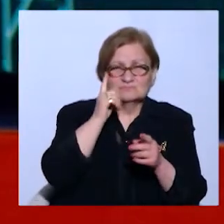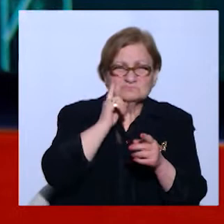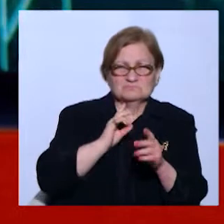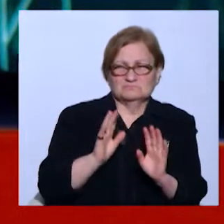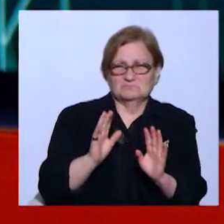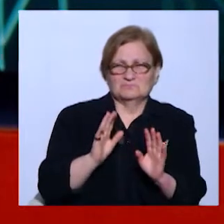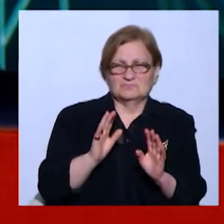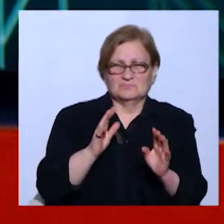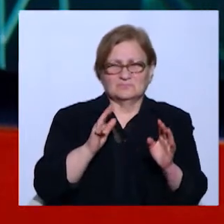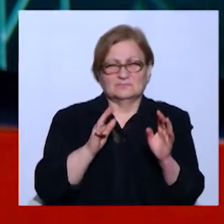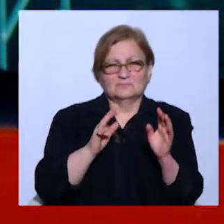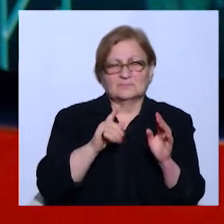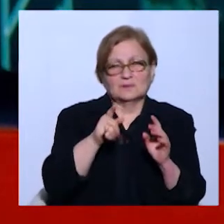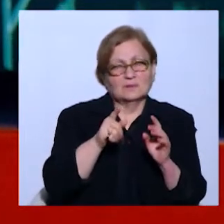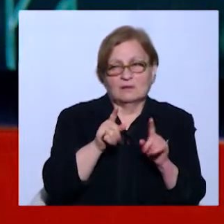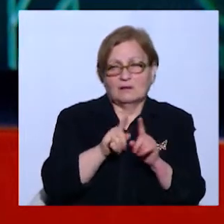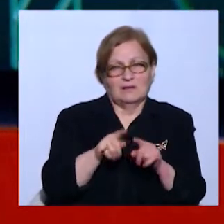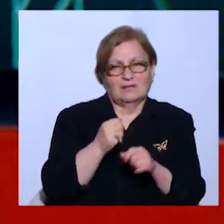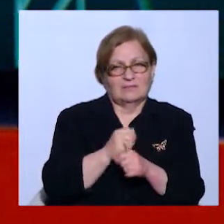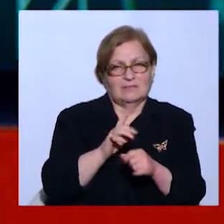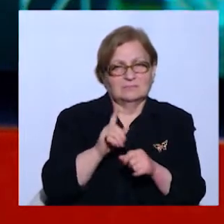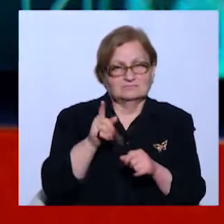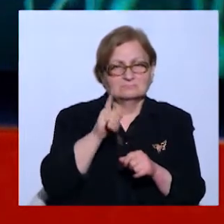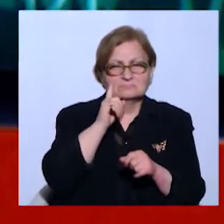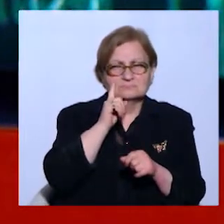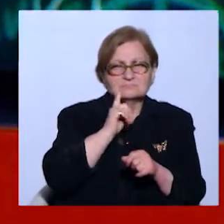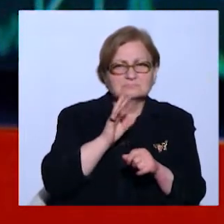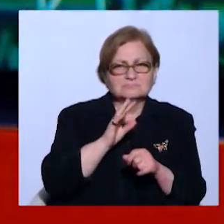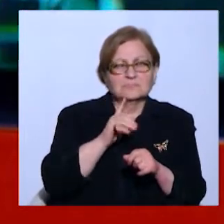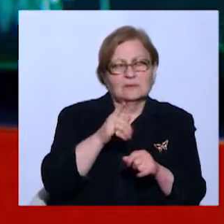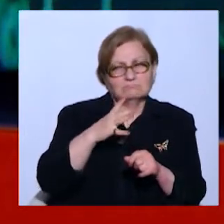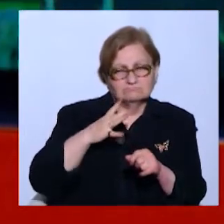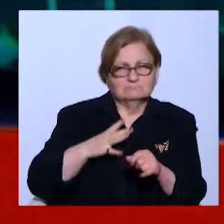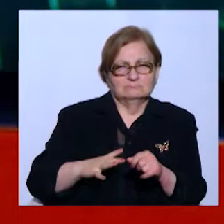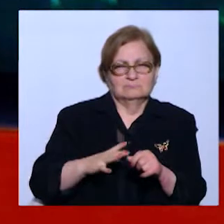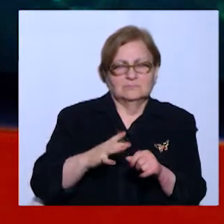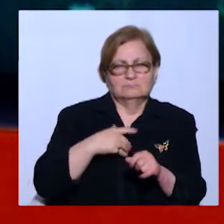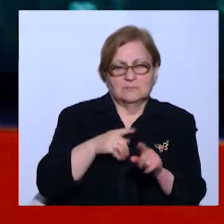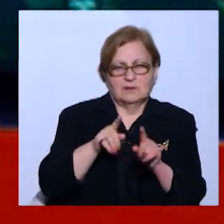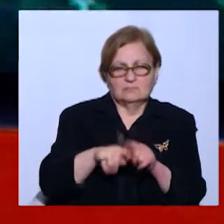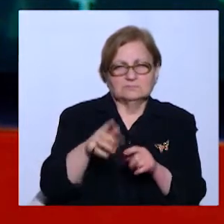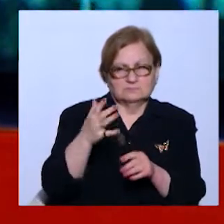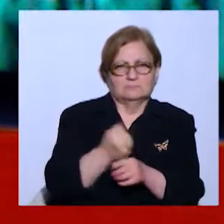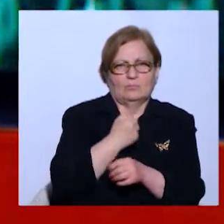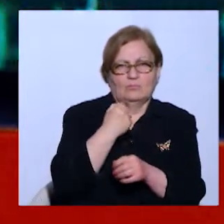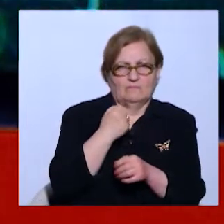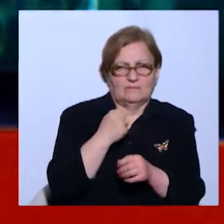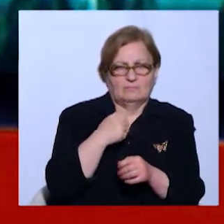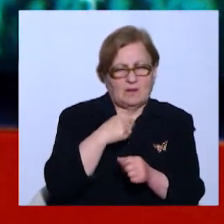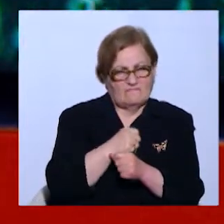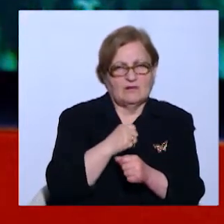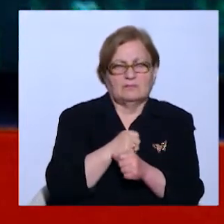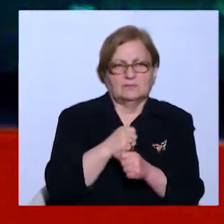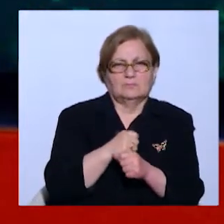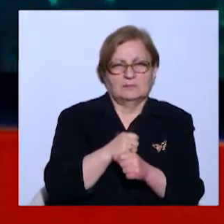სრულილი მეკარგება თითქოს არავითარ შემთხვევაში სრულილი არ დავკარგო. დაჟინები თქვათ, რომ მე ამას გავაკეთებ და შევძლებ და